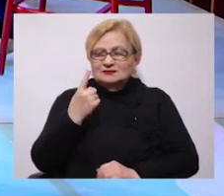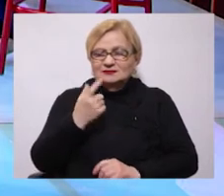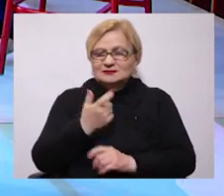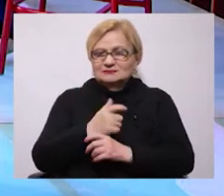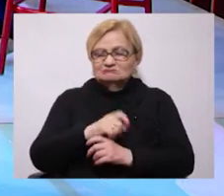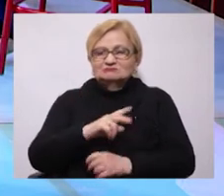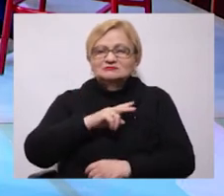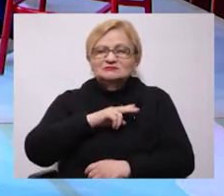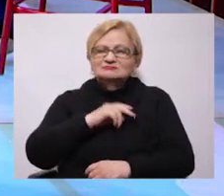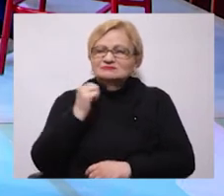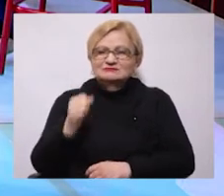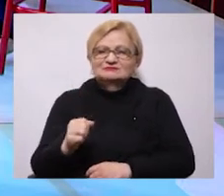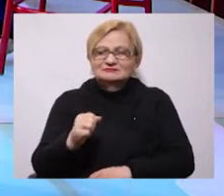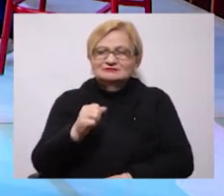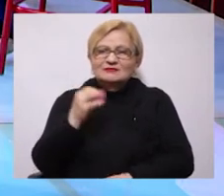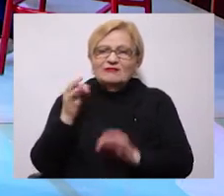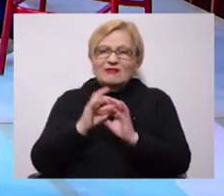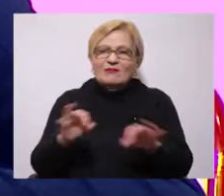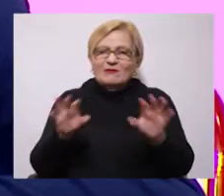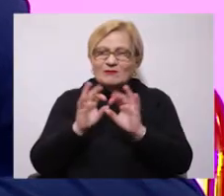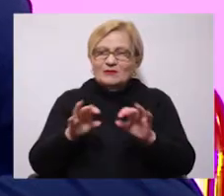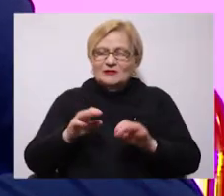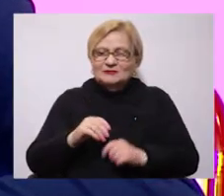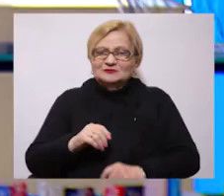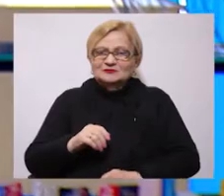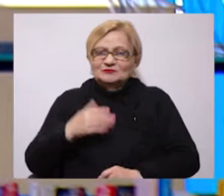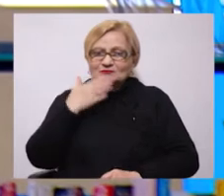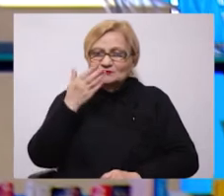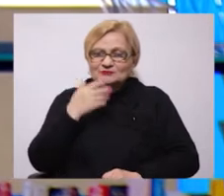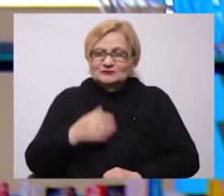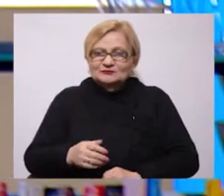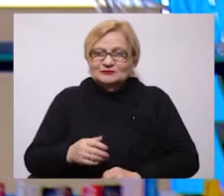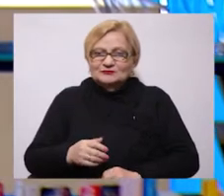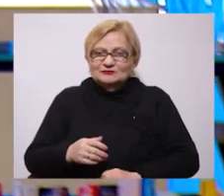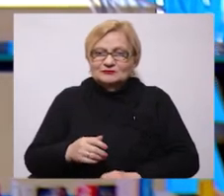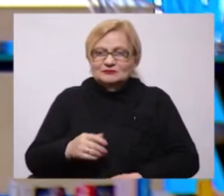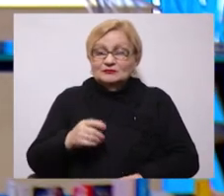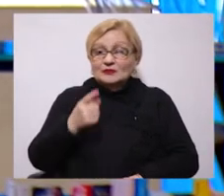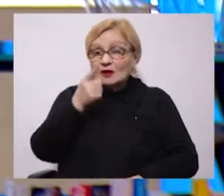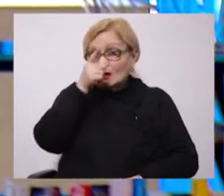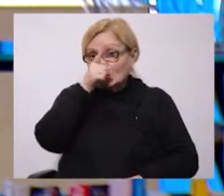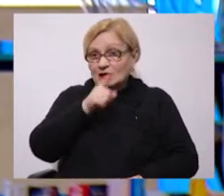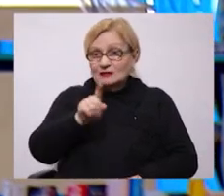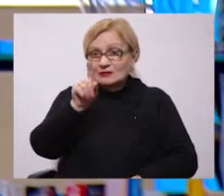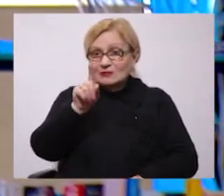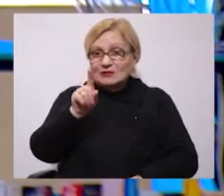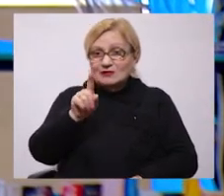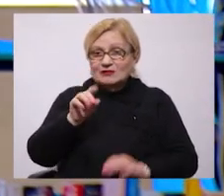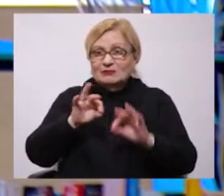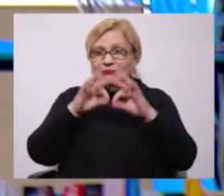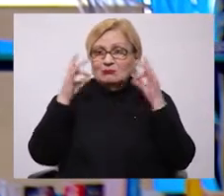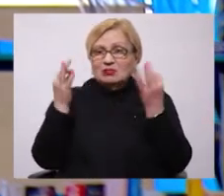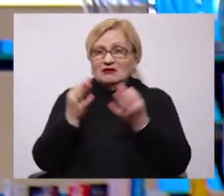ძალიან საყვარელი ამბავი მინდა წაგეკითხოთ. ამბავს ქვია: მარტორქები ბლინებს